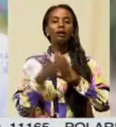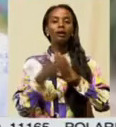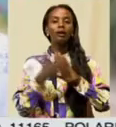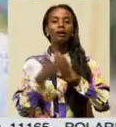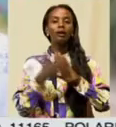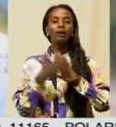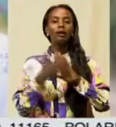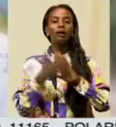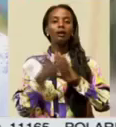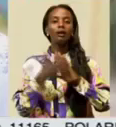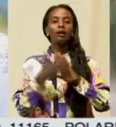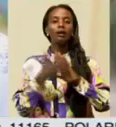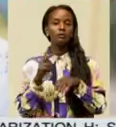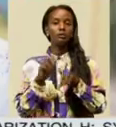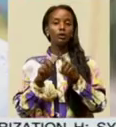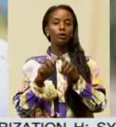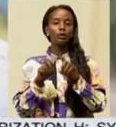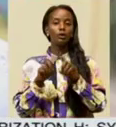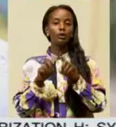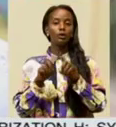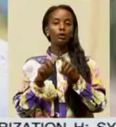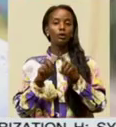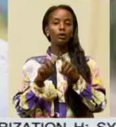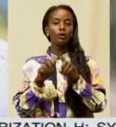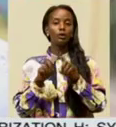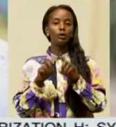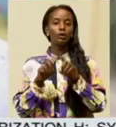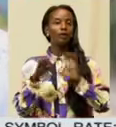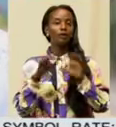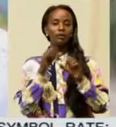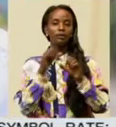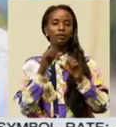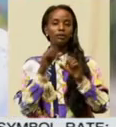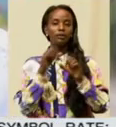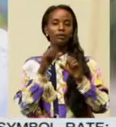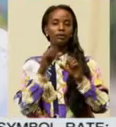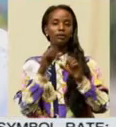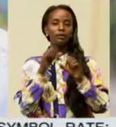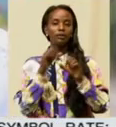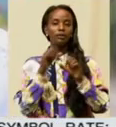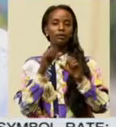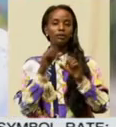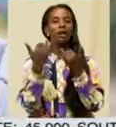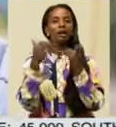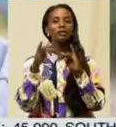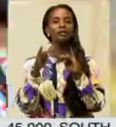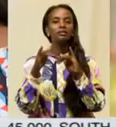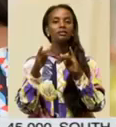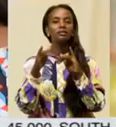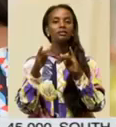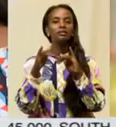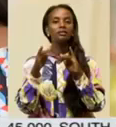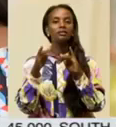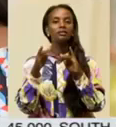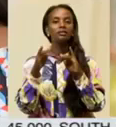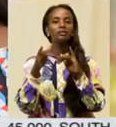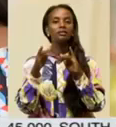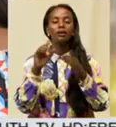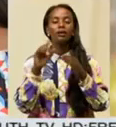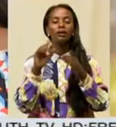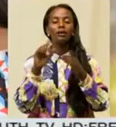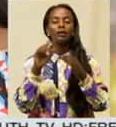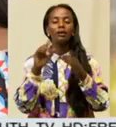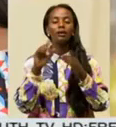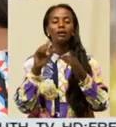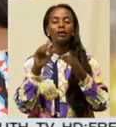ስናይ በተለይ በቢሮ ደረጃ እንደ መምሪያ አናካሄደውም። ወር ያክል ሳይት ላይ ይቆያል። እንደዛ ሆነ ስትሰራ የኔን ክፍተት